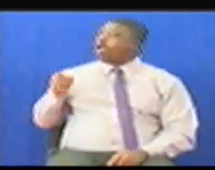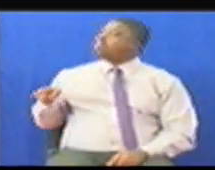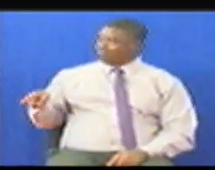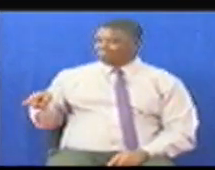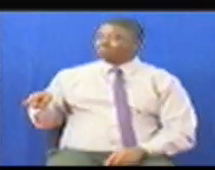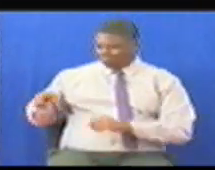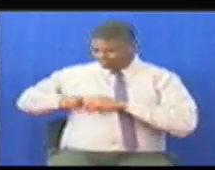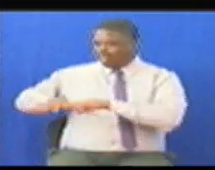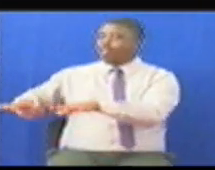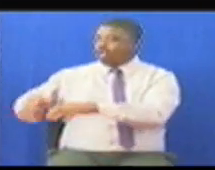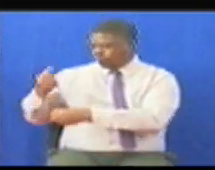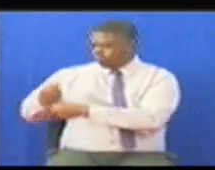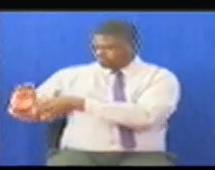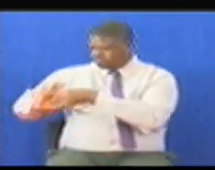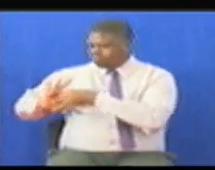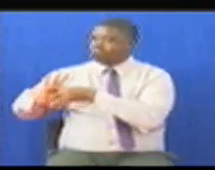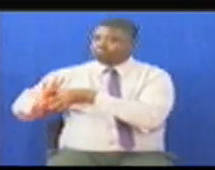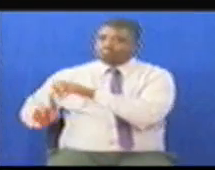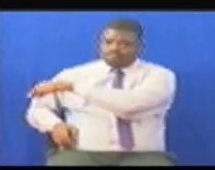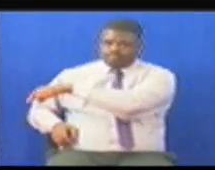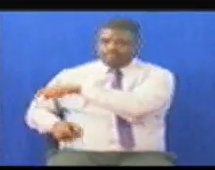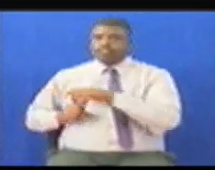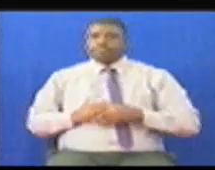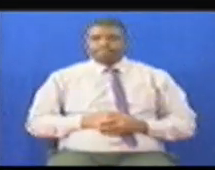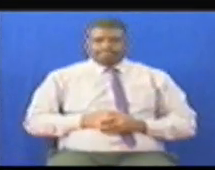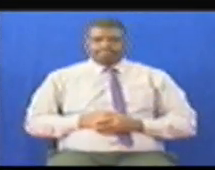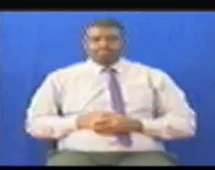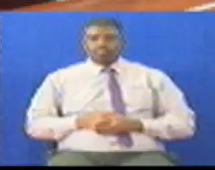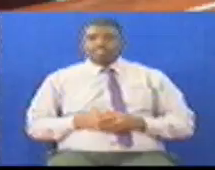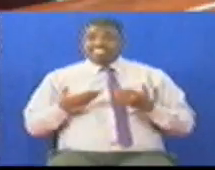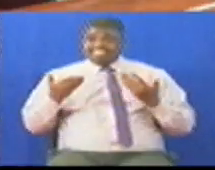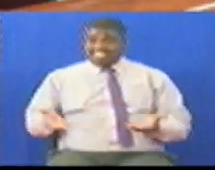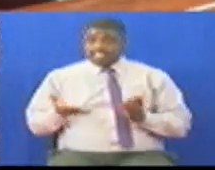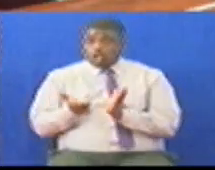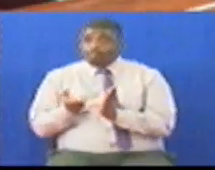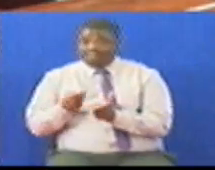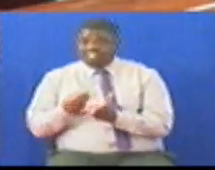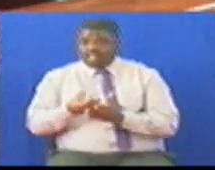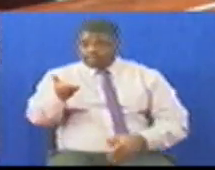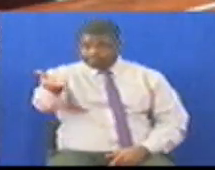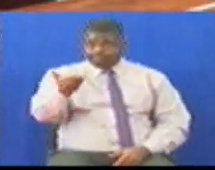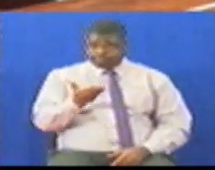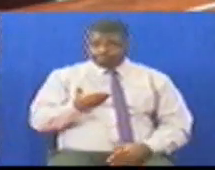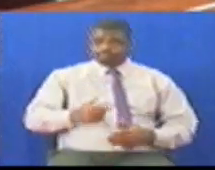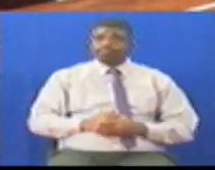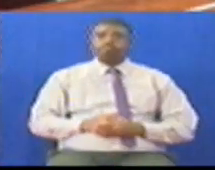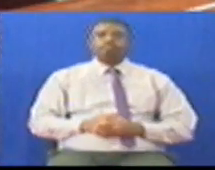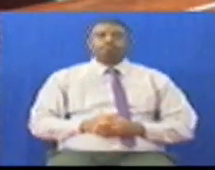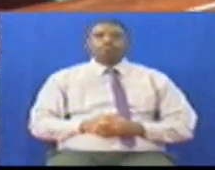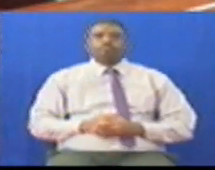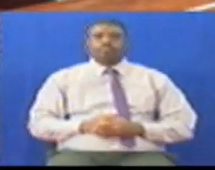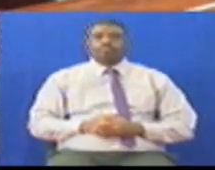na ushauri wa serikali mtandao. Sasa omba fedha, Mheshimiwa Waziri. Niombe fedha. Asante.